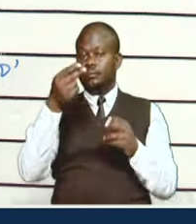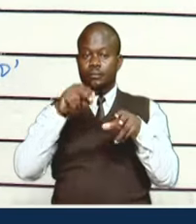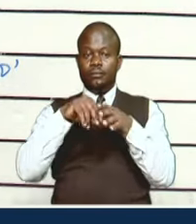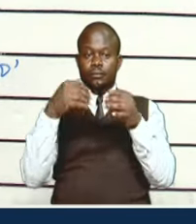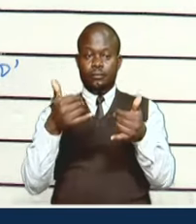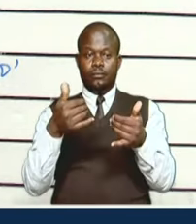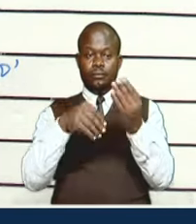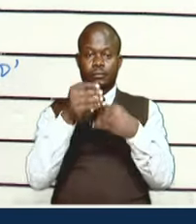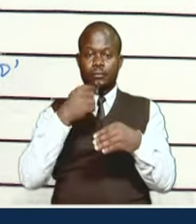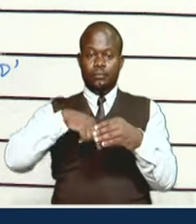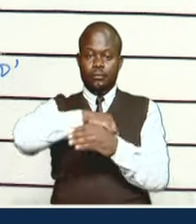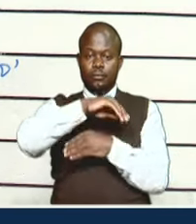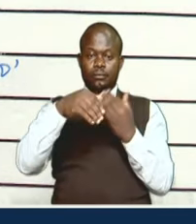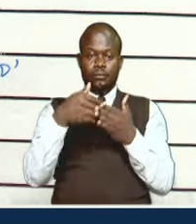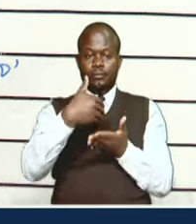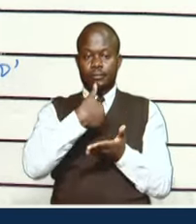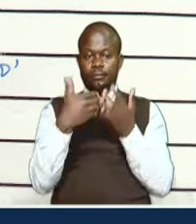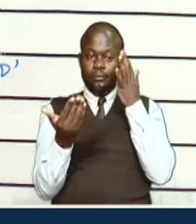ngubu ku isoko ryacu yuko tugira